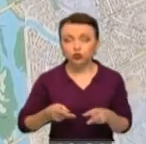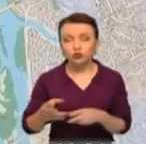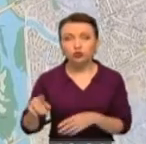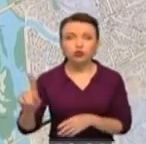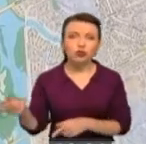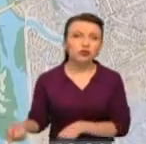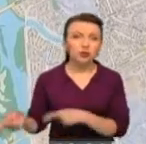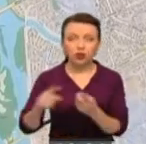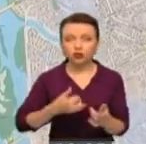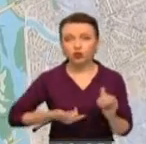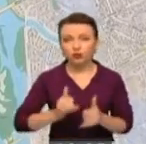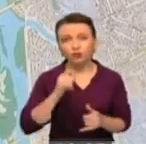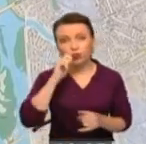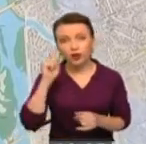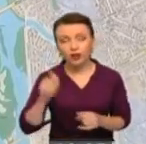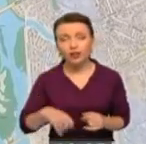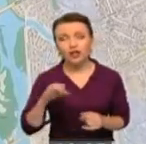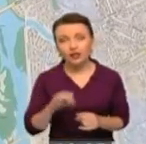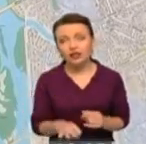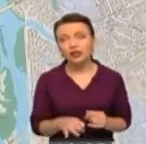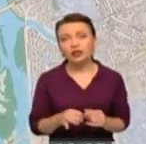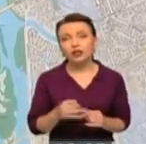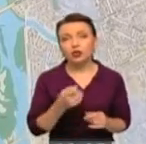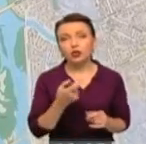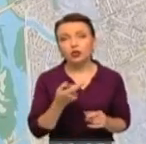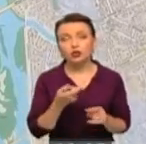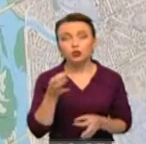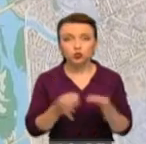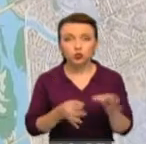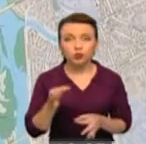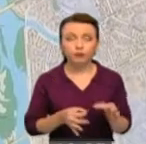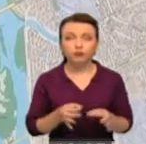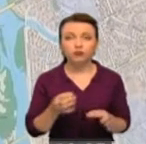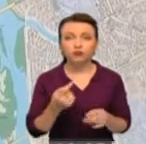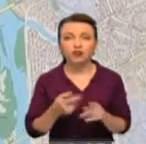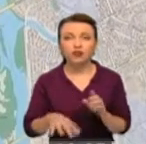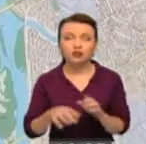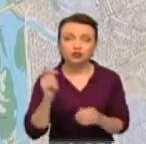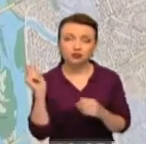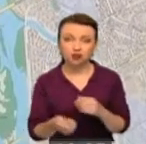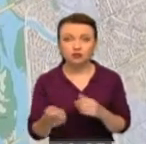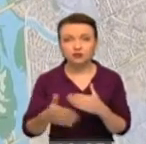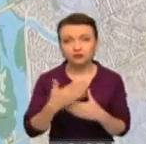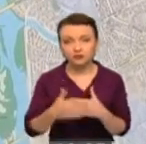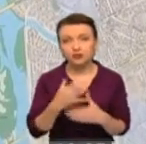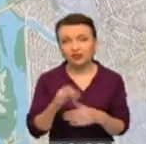і судом вже обрано йому запобіжний захід у виді тримання під вартою. Наразі